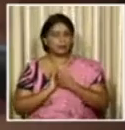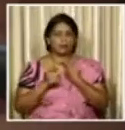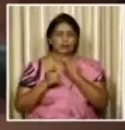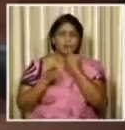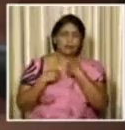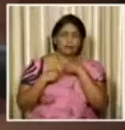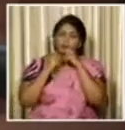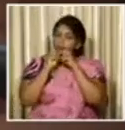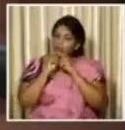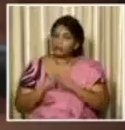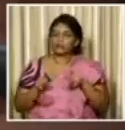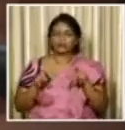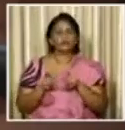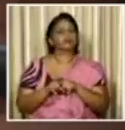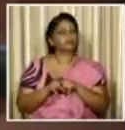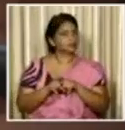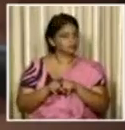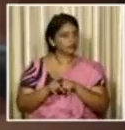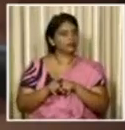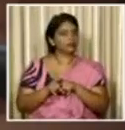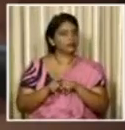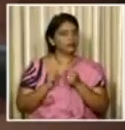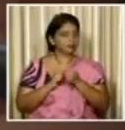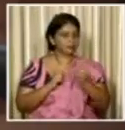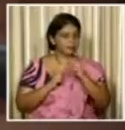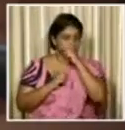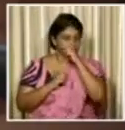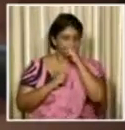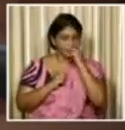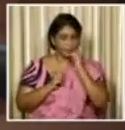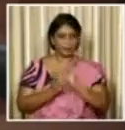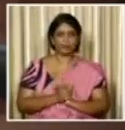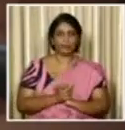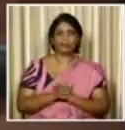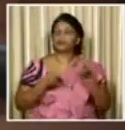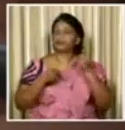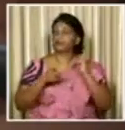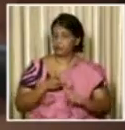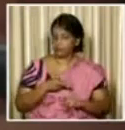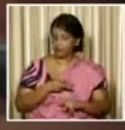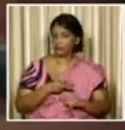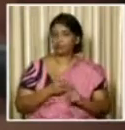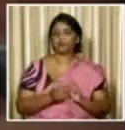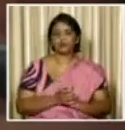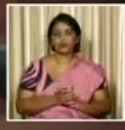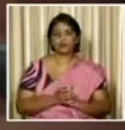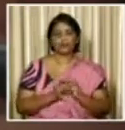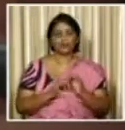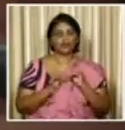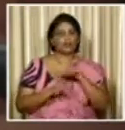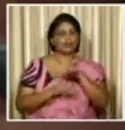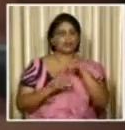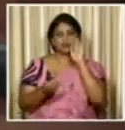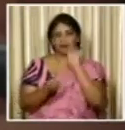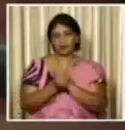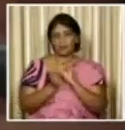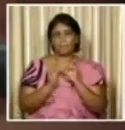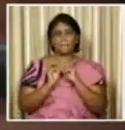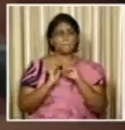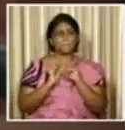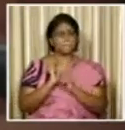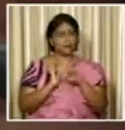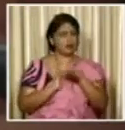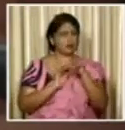yatatvime pratipalayak hetiyata katitu karala thibena. Ilanga online bill ekak. Ekat visala samajayata thudu